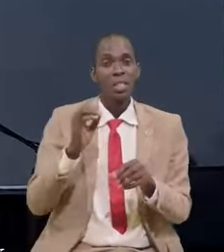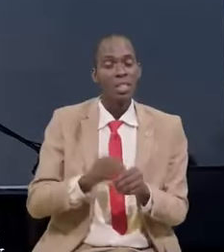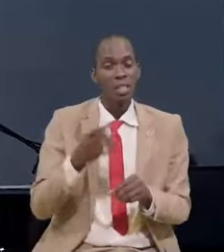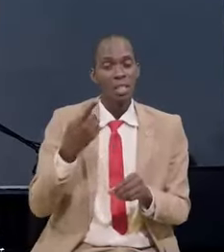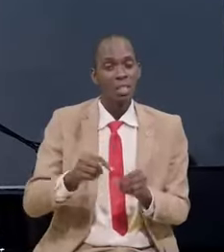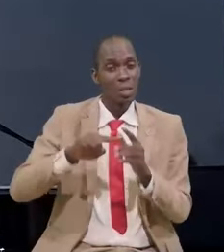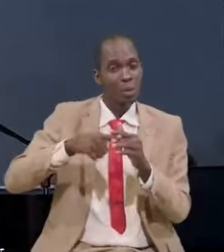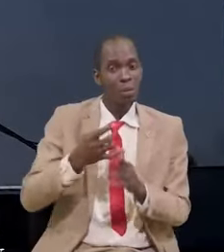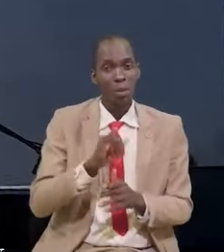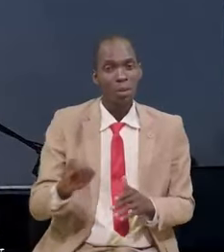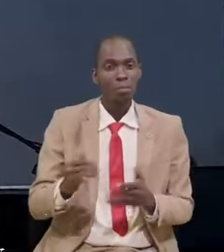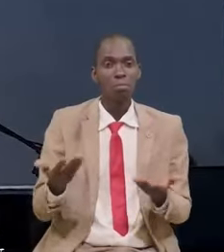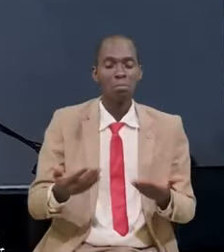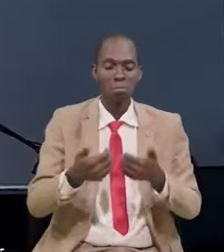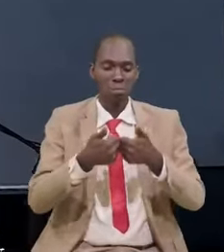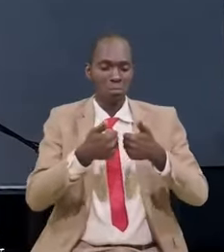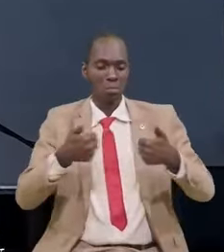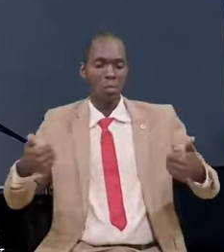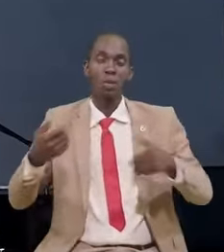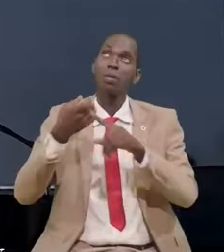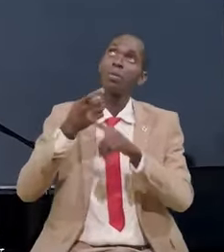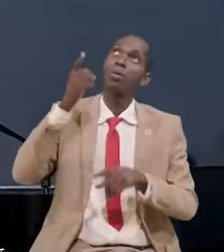Au commencement, la séparation de Dieu.